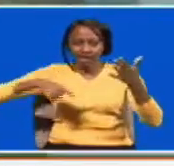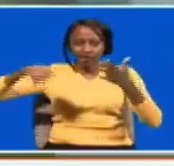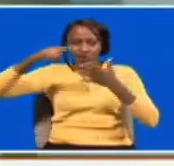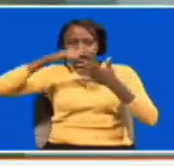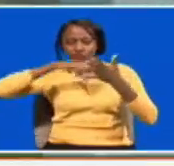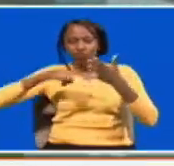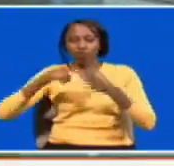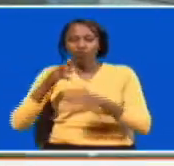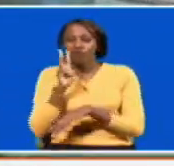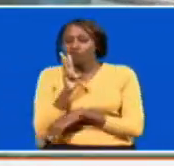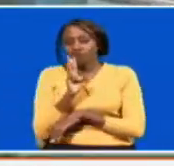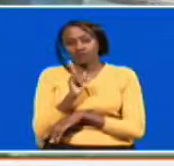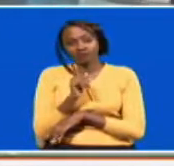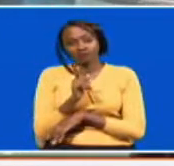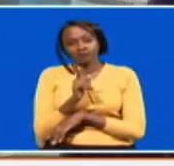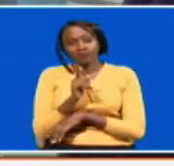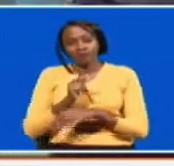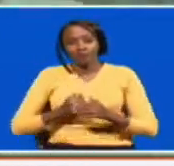water.